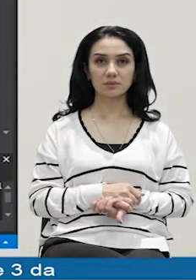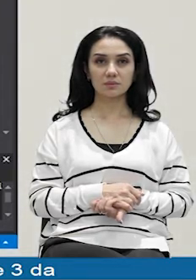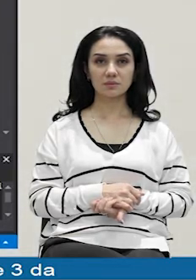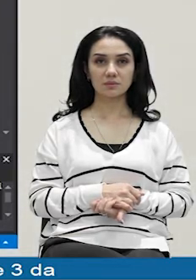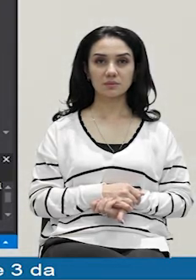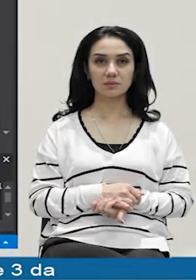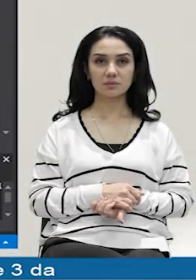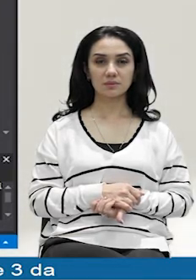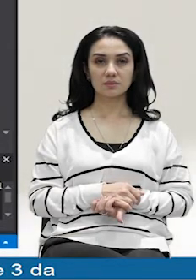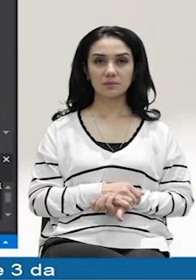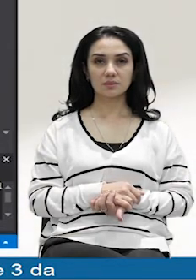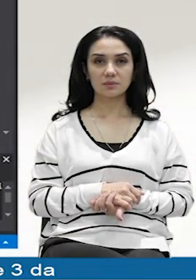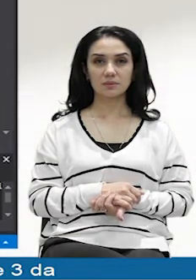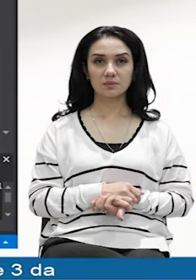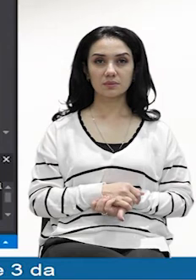Keyin